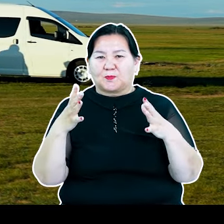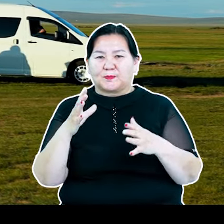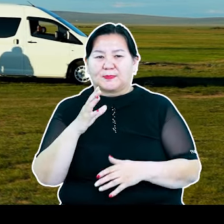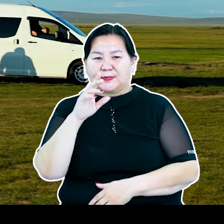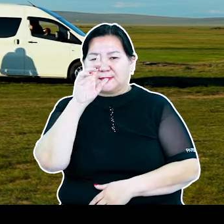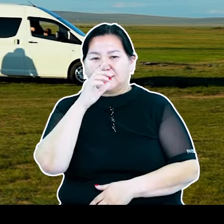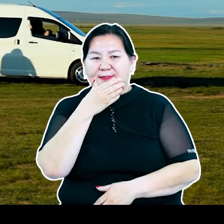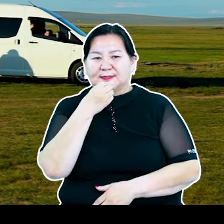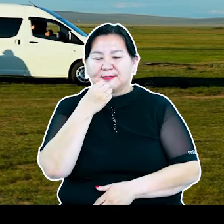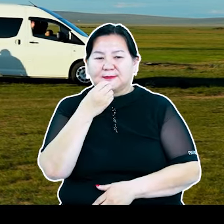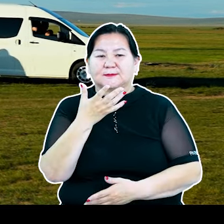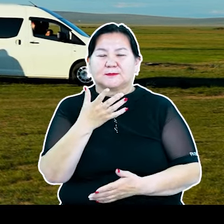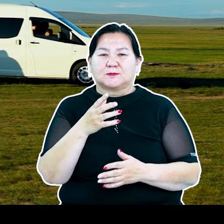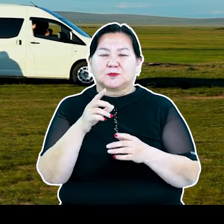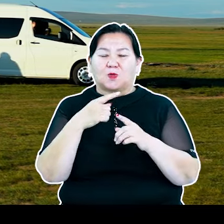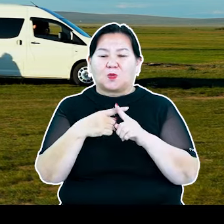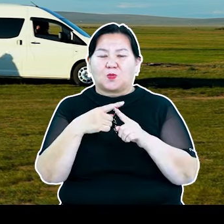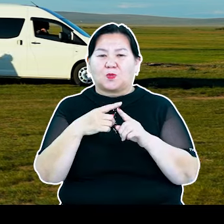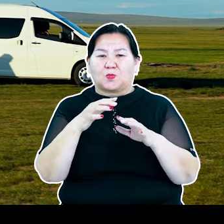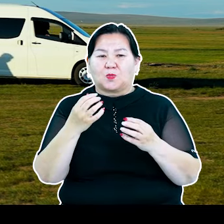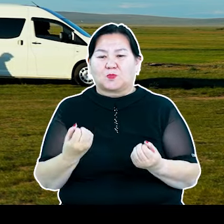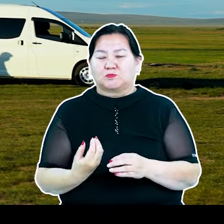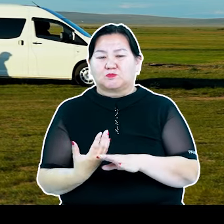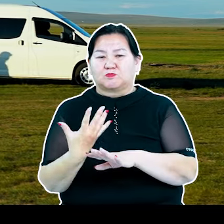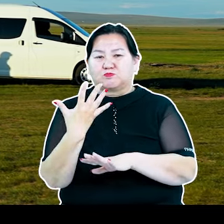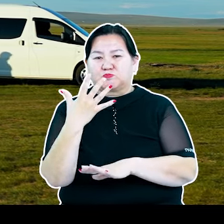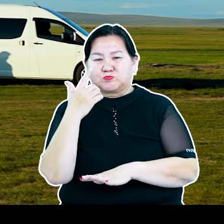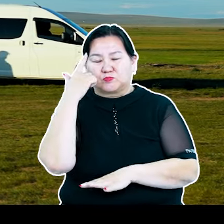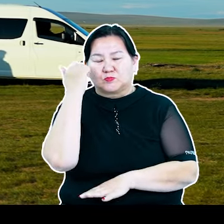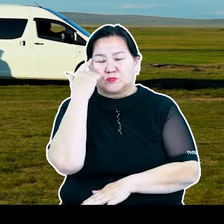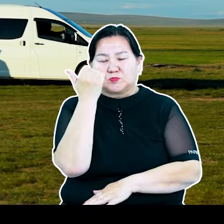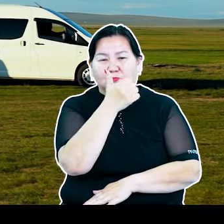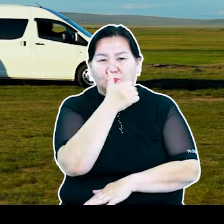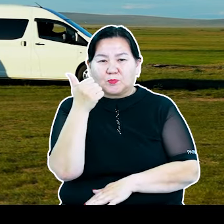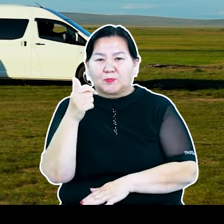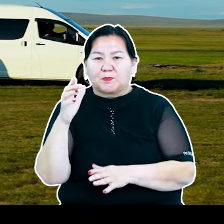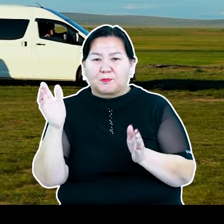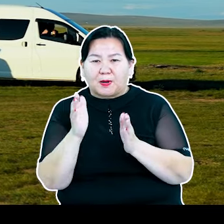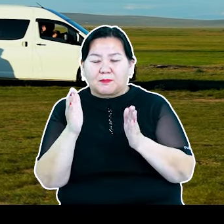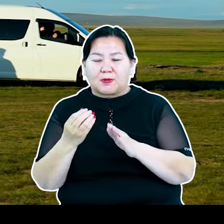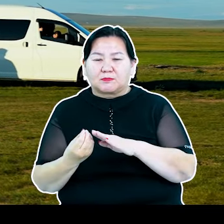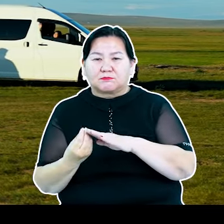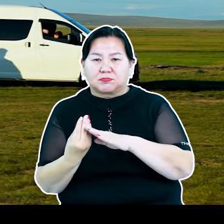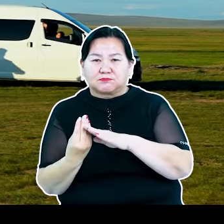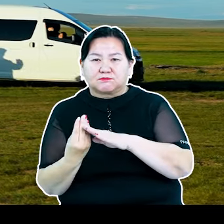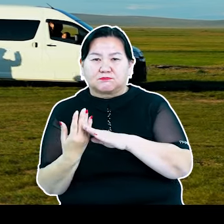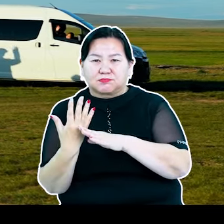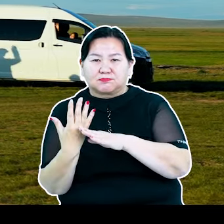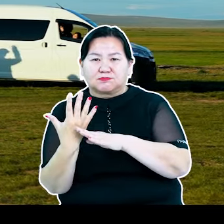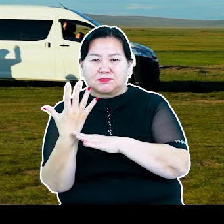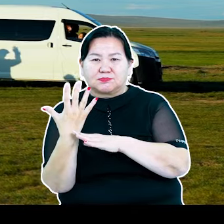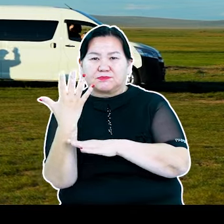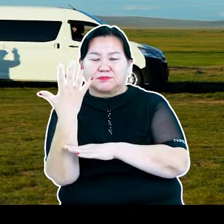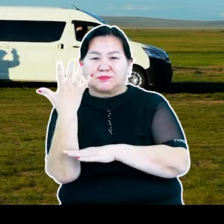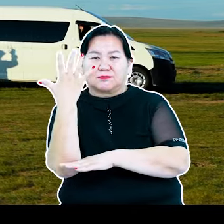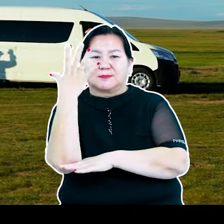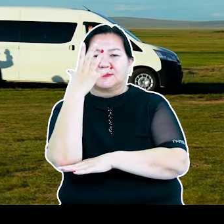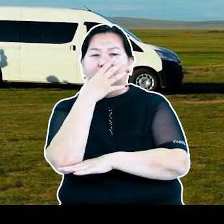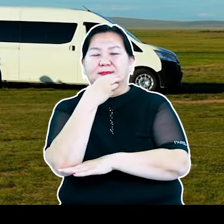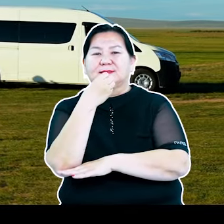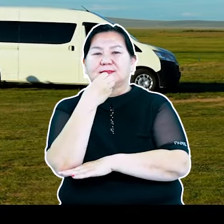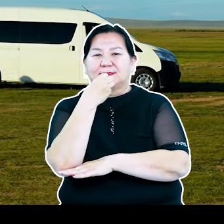нь эд шиди мэтэр хурдан ургаж томрохгүйч өдөр бүр баг багаар урган ургасаар үлгэрийн